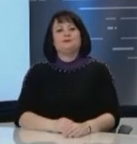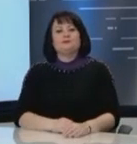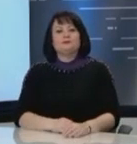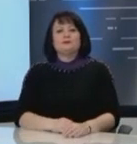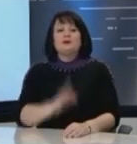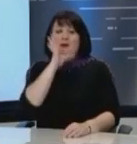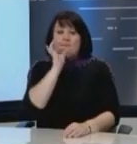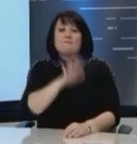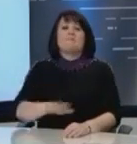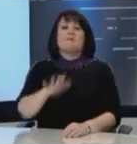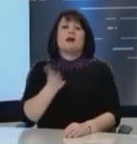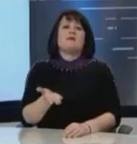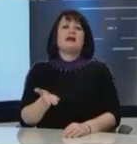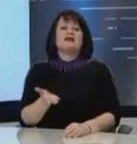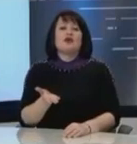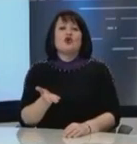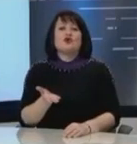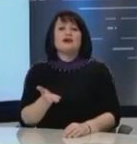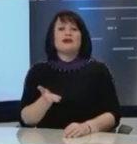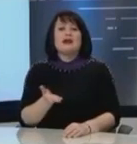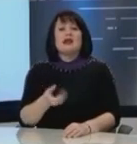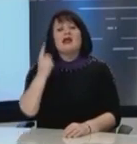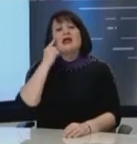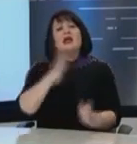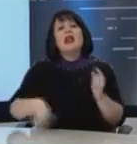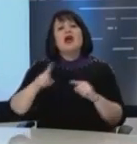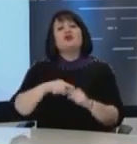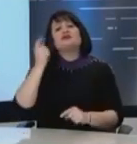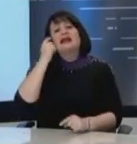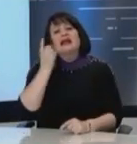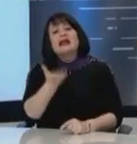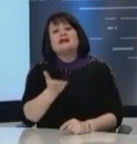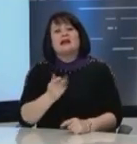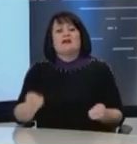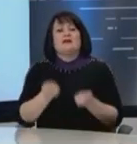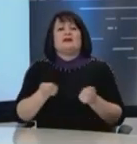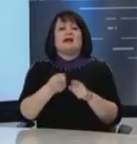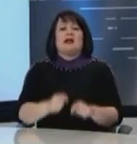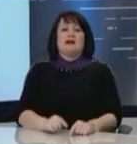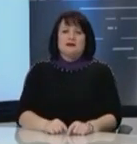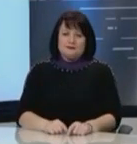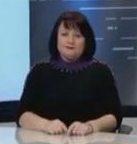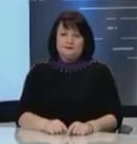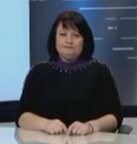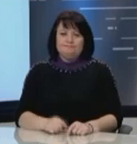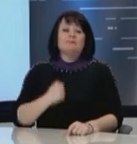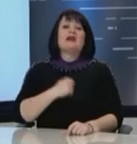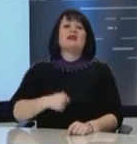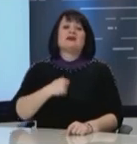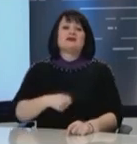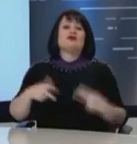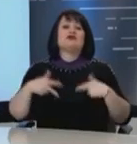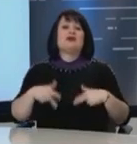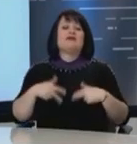Αυτή είναι η πραγματικότητα και σας έχει πάρει χαμπάρι ο ελληνικός λαός. Κυρίες και κύριοι βουλευτές, δυστυχώς για την